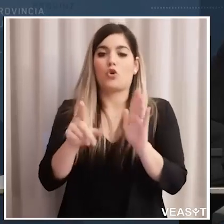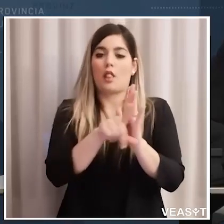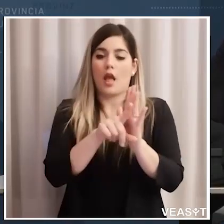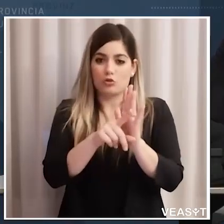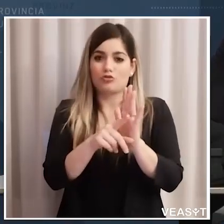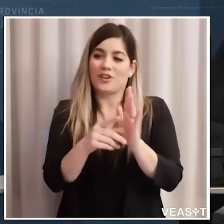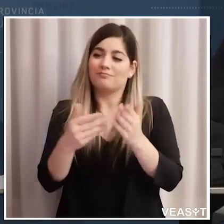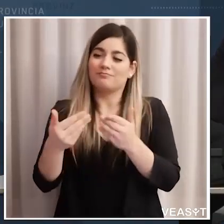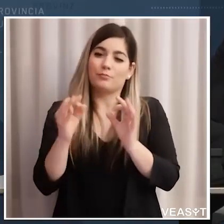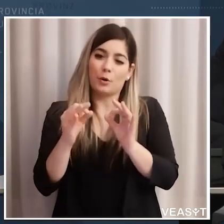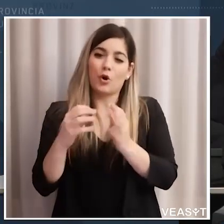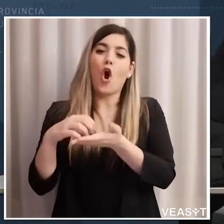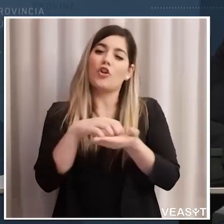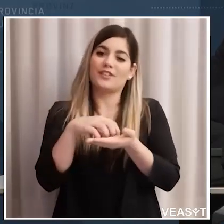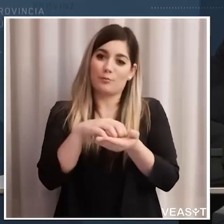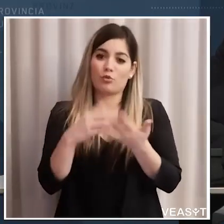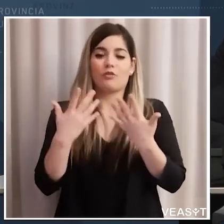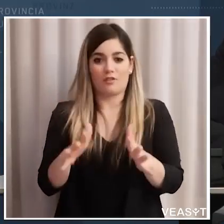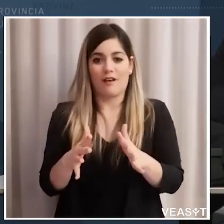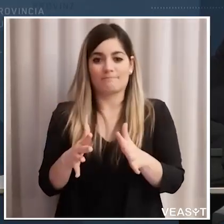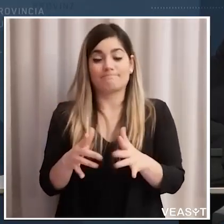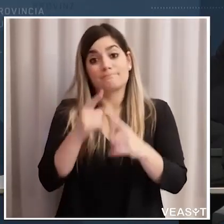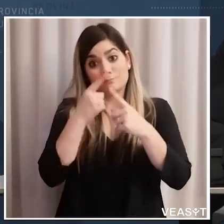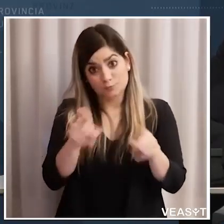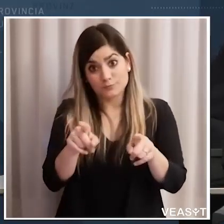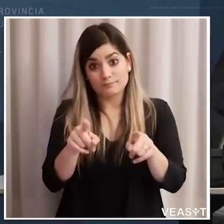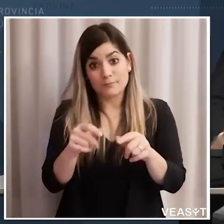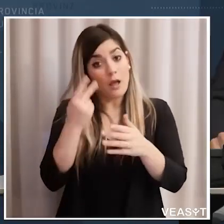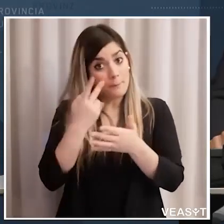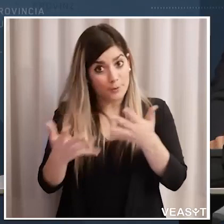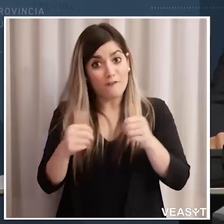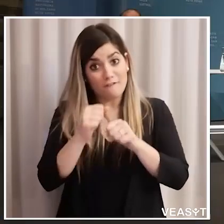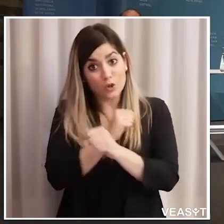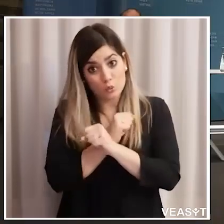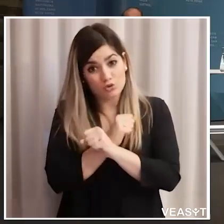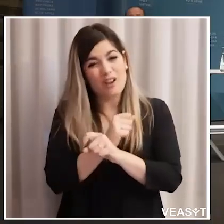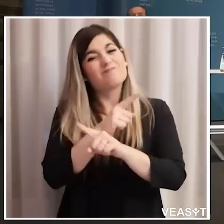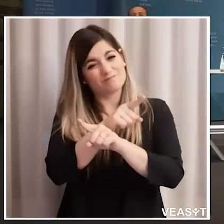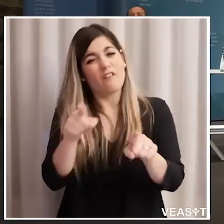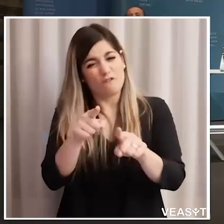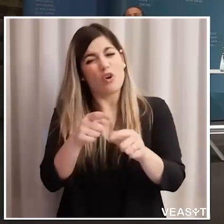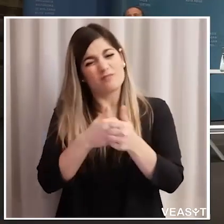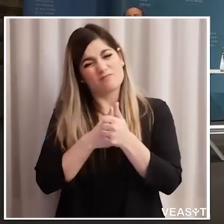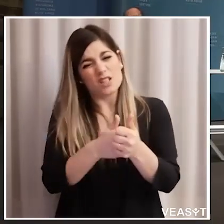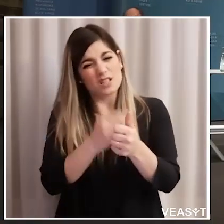legge. E ripeto, è una prova di fiducia, cercate di non tradirla. Grazie.